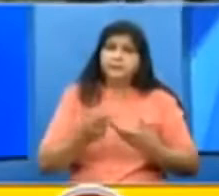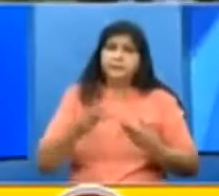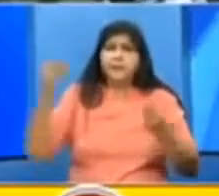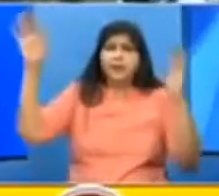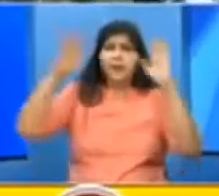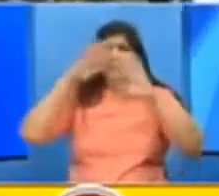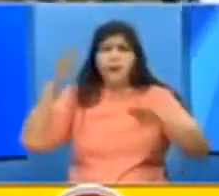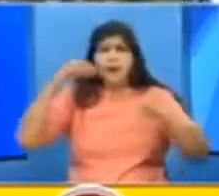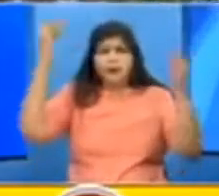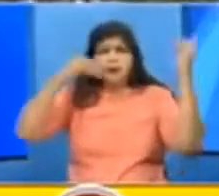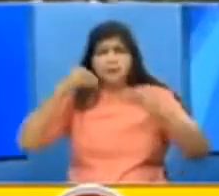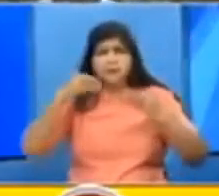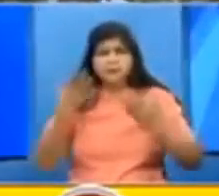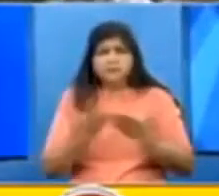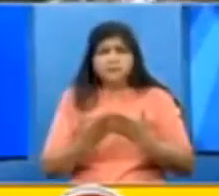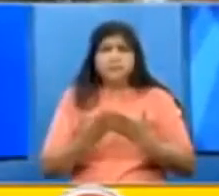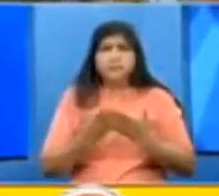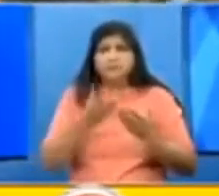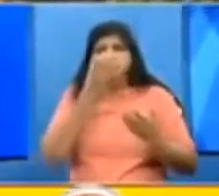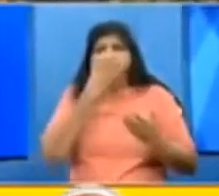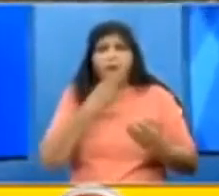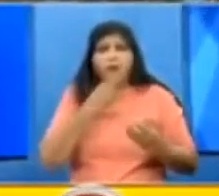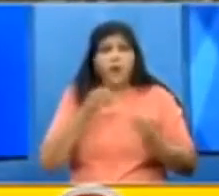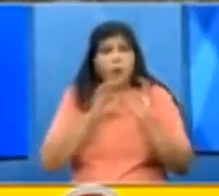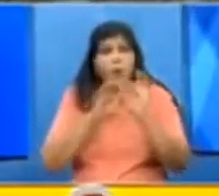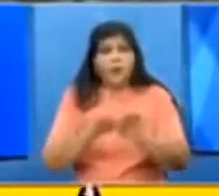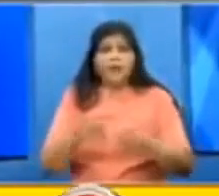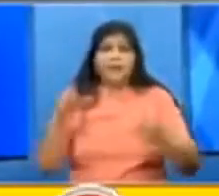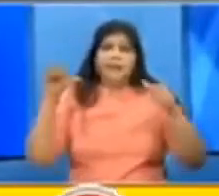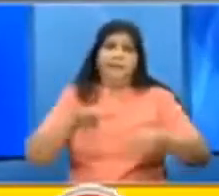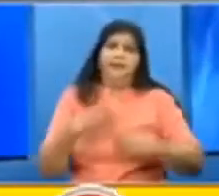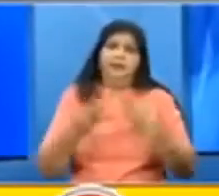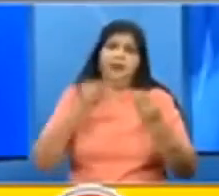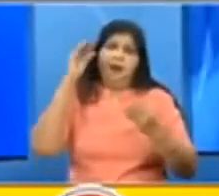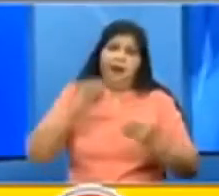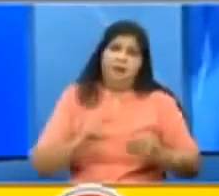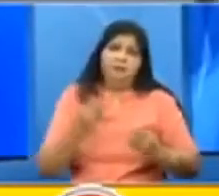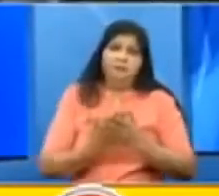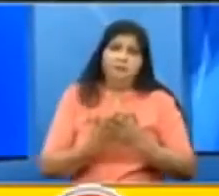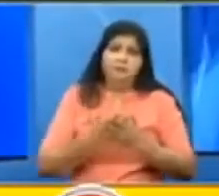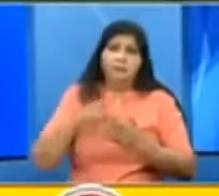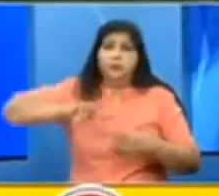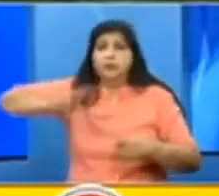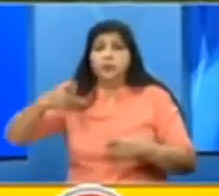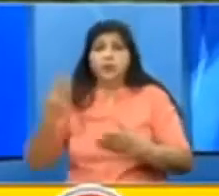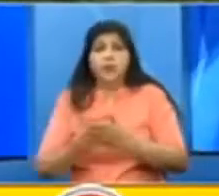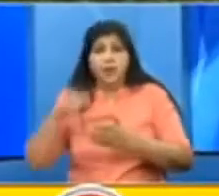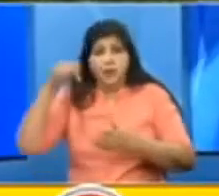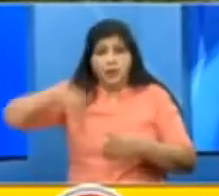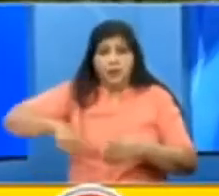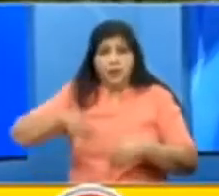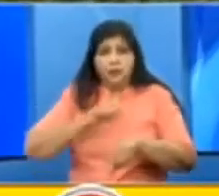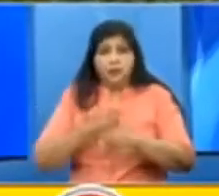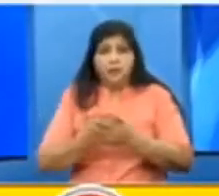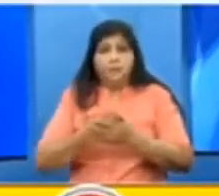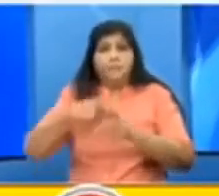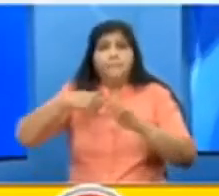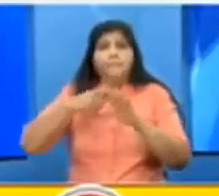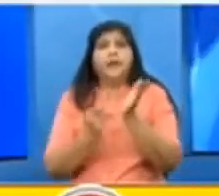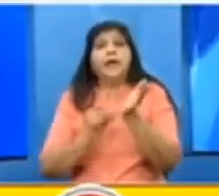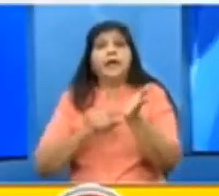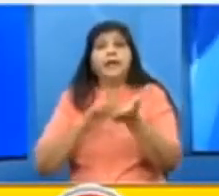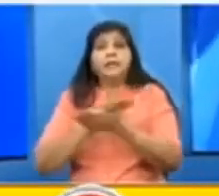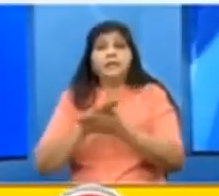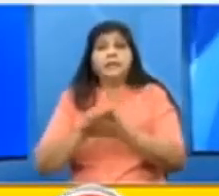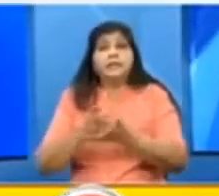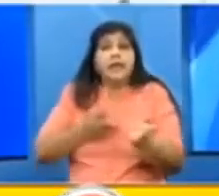के पानी की वजह से फलों की क्वालिटी भी प्रभावित होती थी। दूसरी ओर आजकल कच्छ में